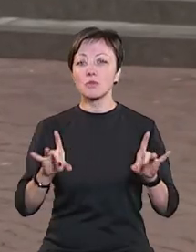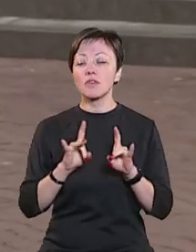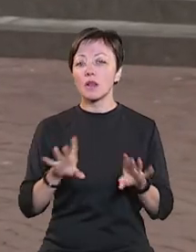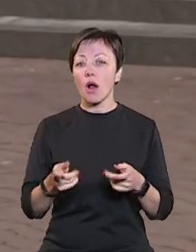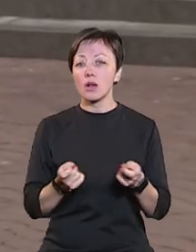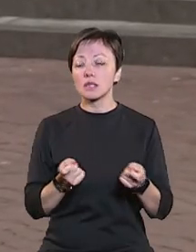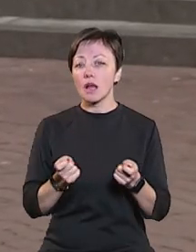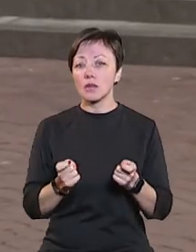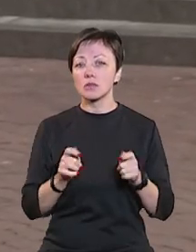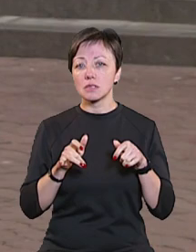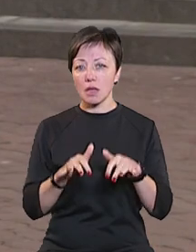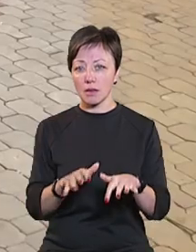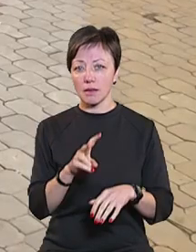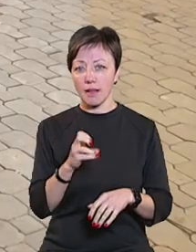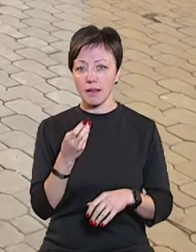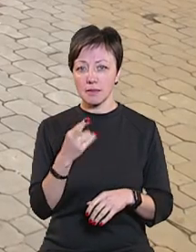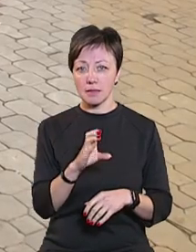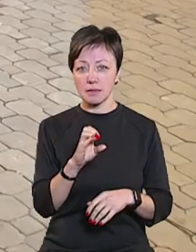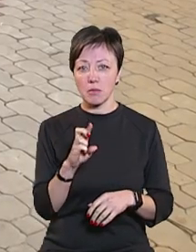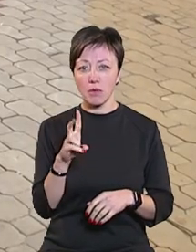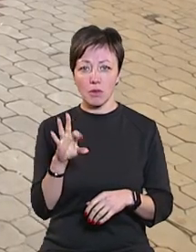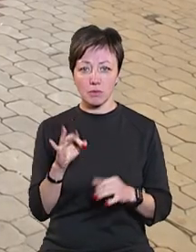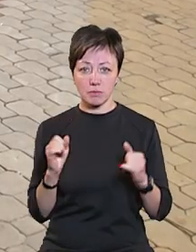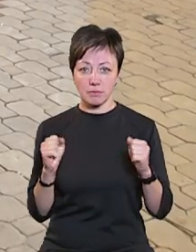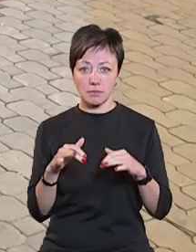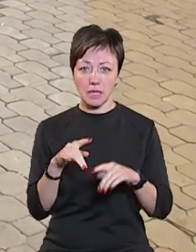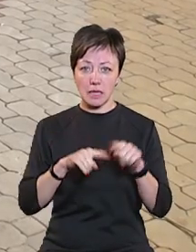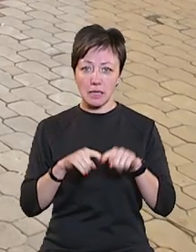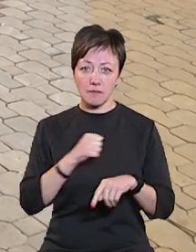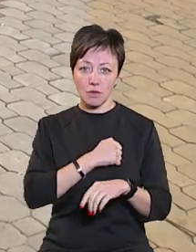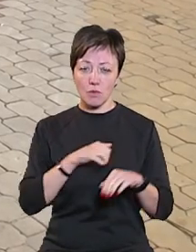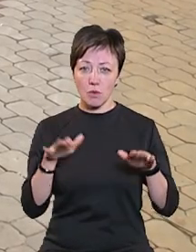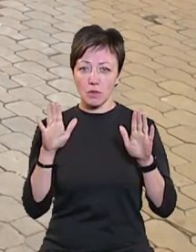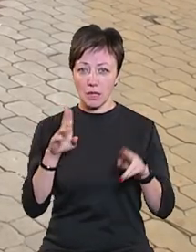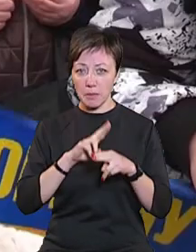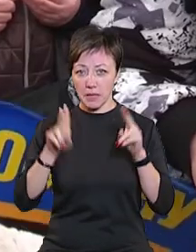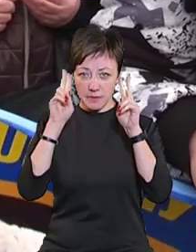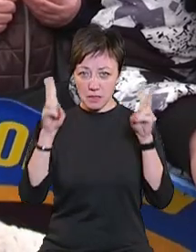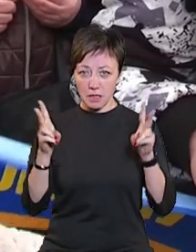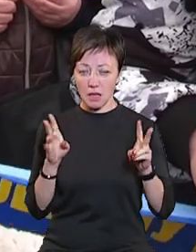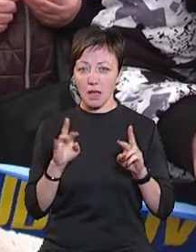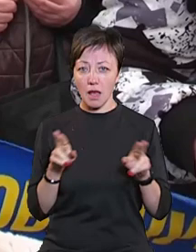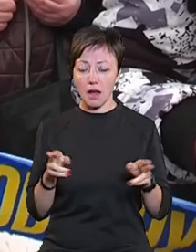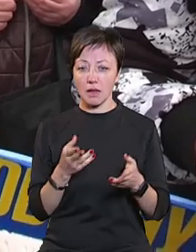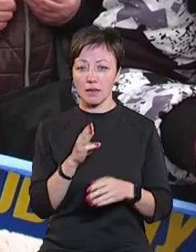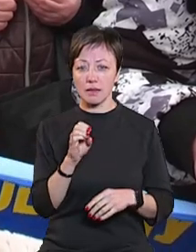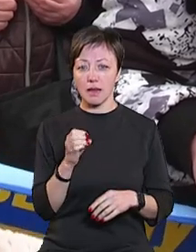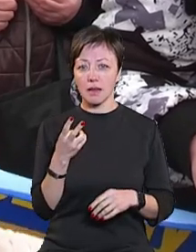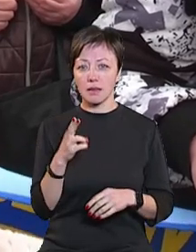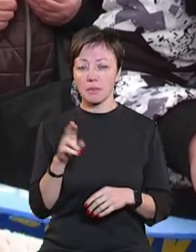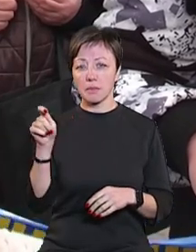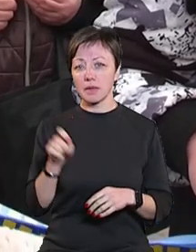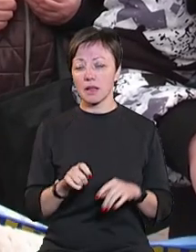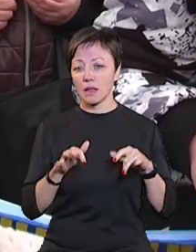Суспільному координаторка заходу Леся Стебло. Каже, сьогодні зібрались рідні військовополонених і безвісти зниклих. Як от Тетяна, котра приїхала